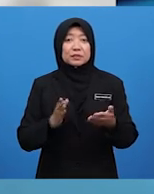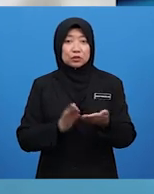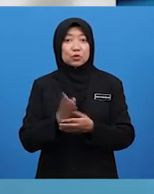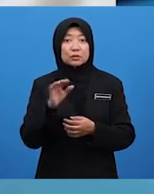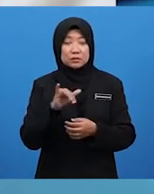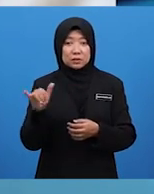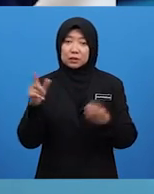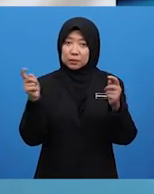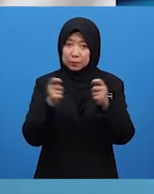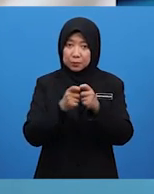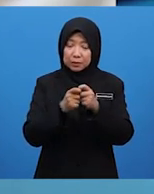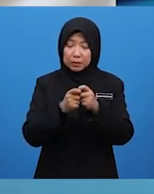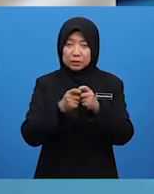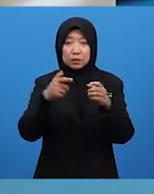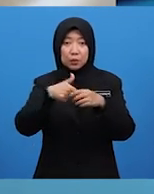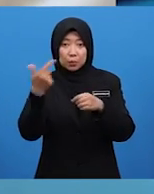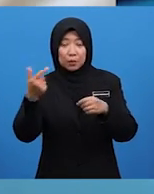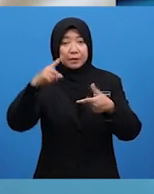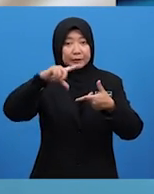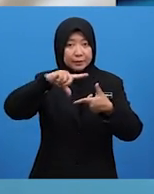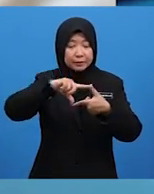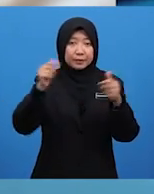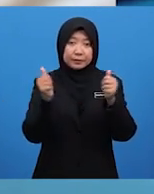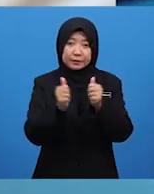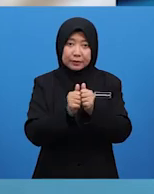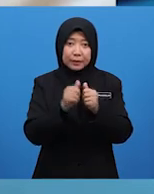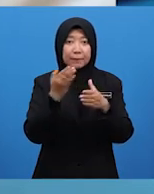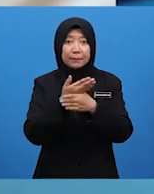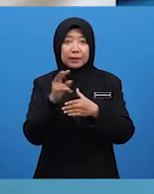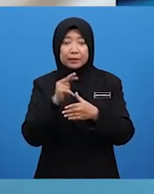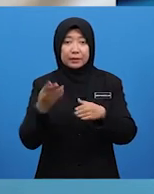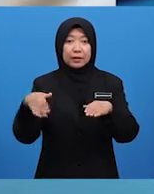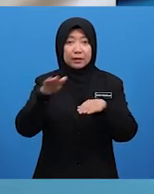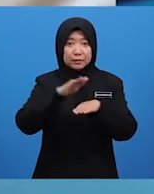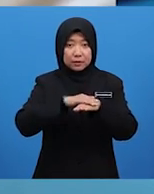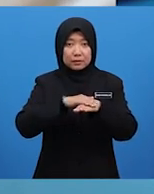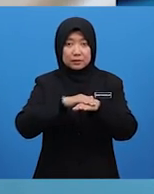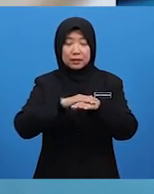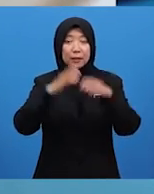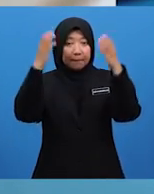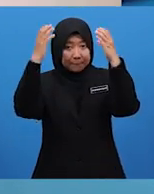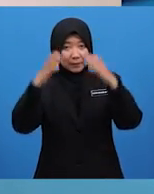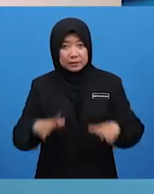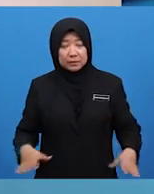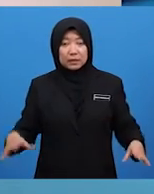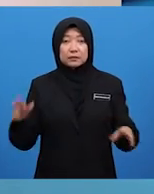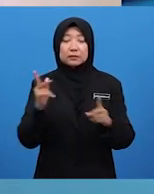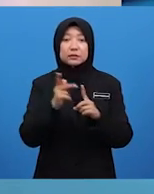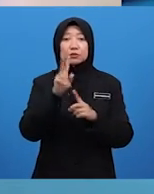Seterusnya, temukan sebelah luar kekek dengan bahagian atas pesak